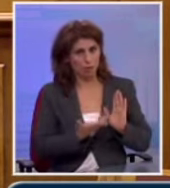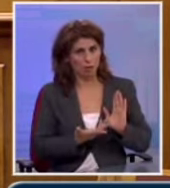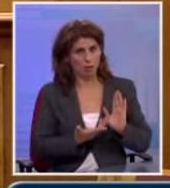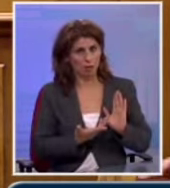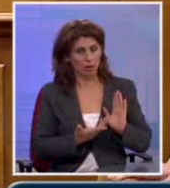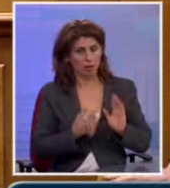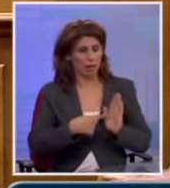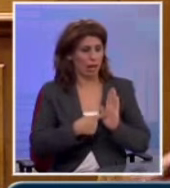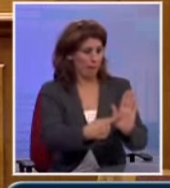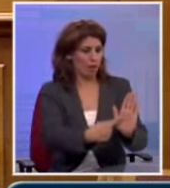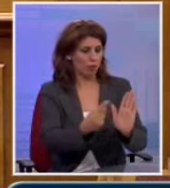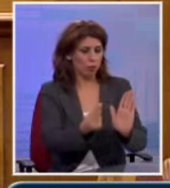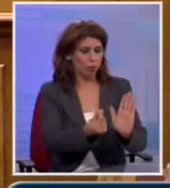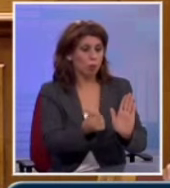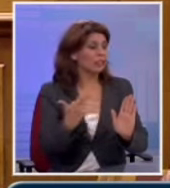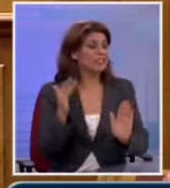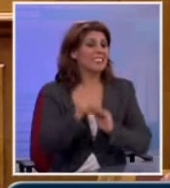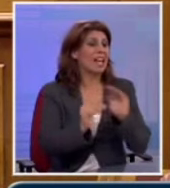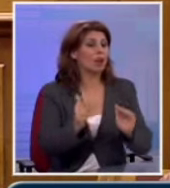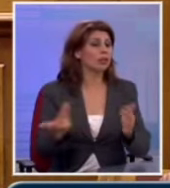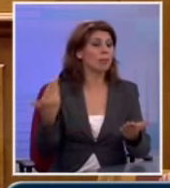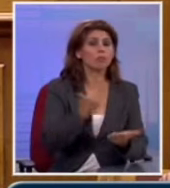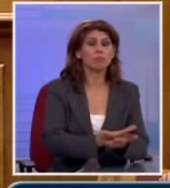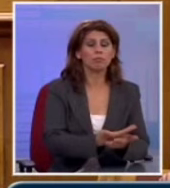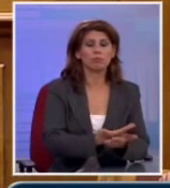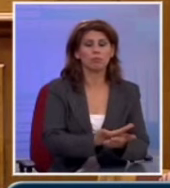Τους υπέδειξε κανείς ποιο ερώτημα θα βάλουν?